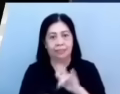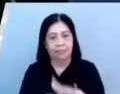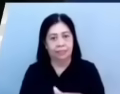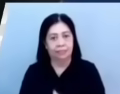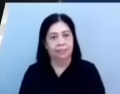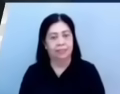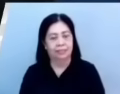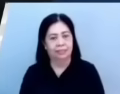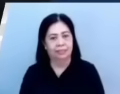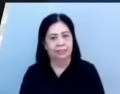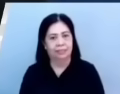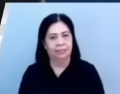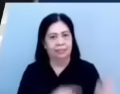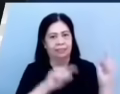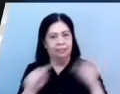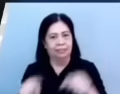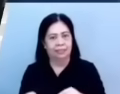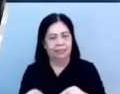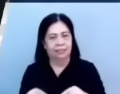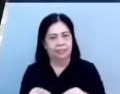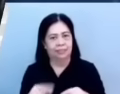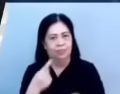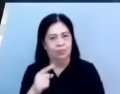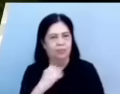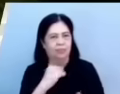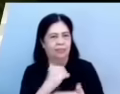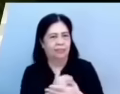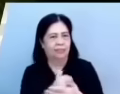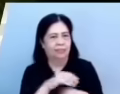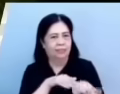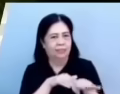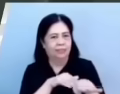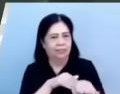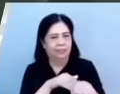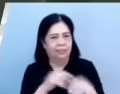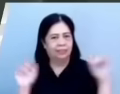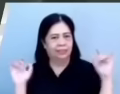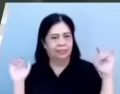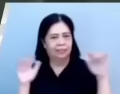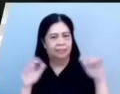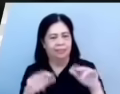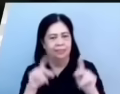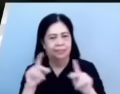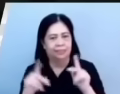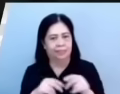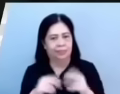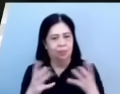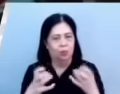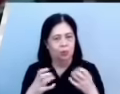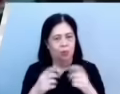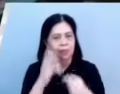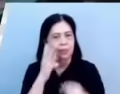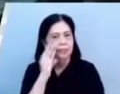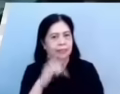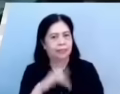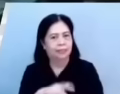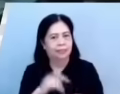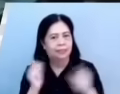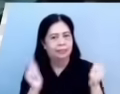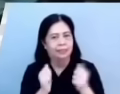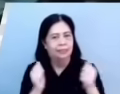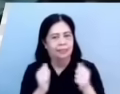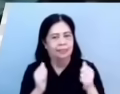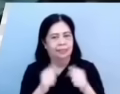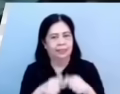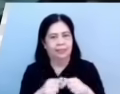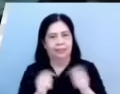Maaga silang nagtungo sa Burnham Park para makaiwas sa traffic at dagsa ng tao. Gusto raw nilang maranasan ang malamig na temperatura sa City